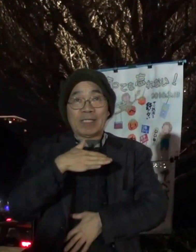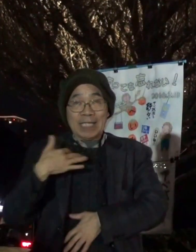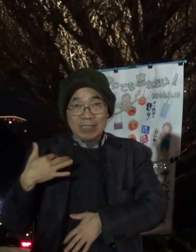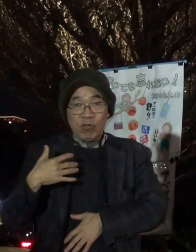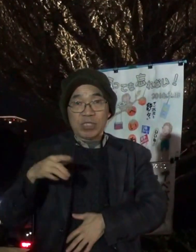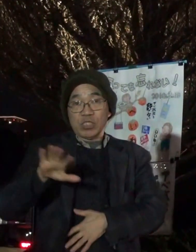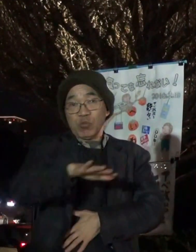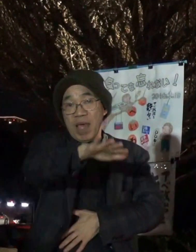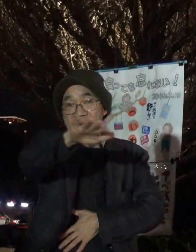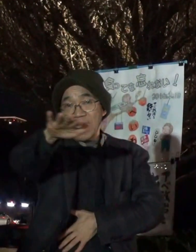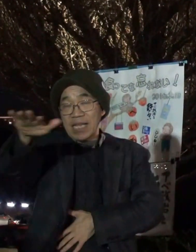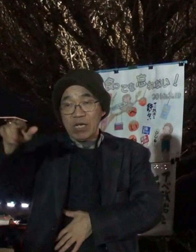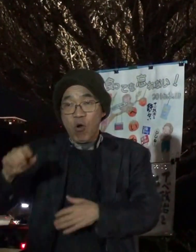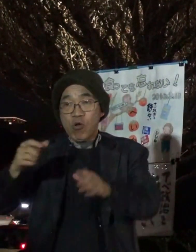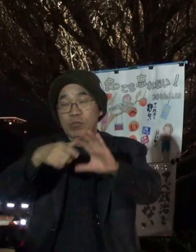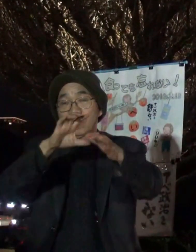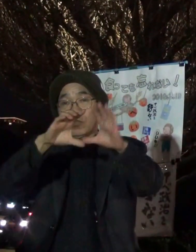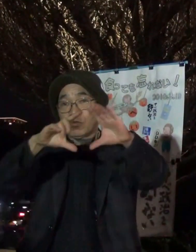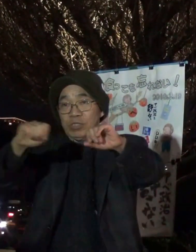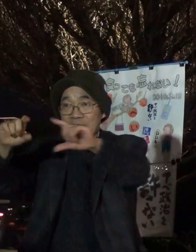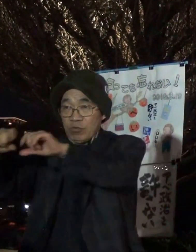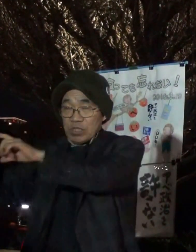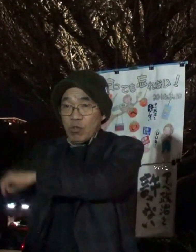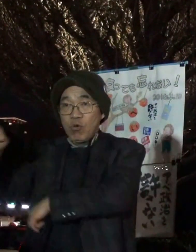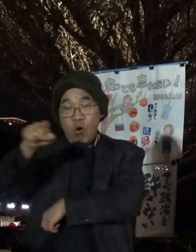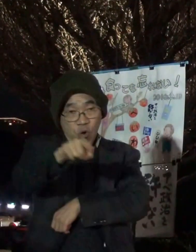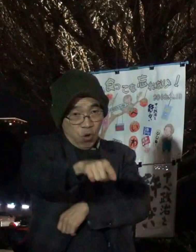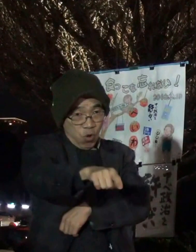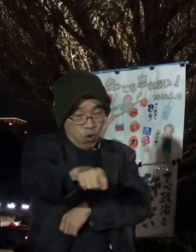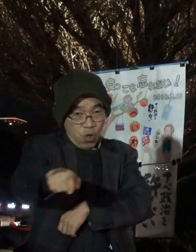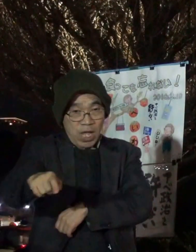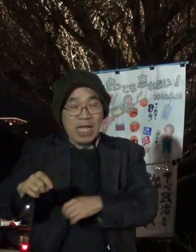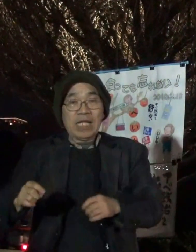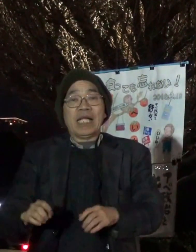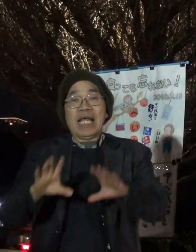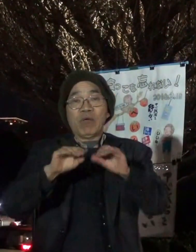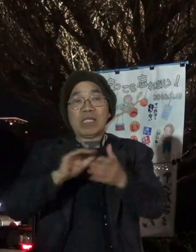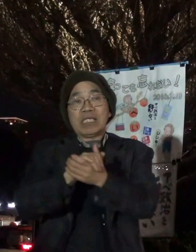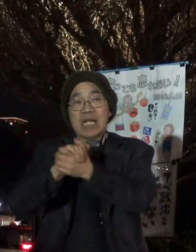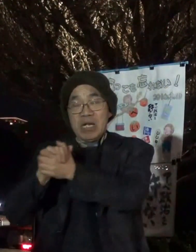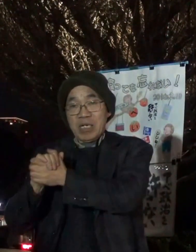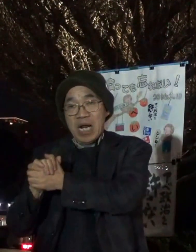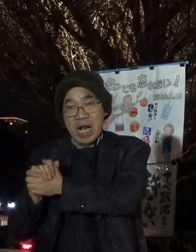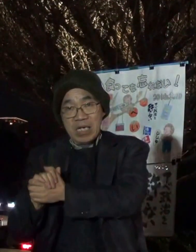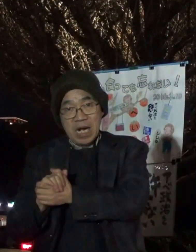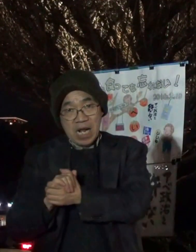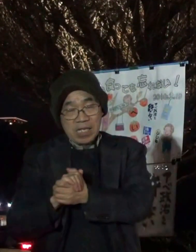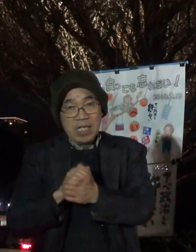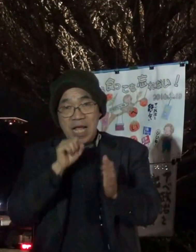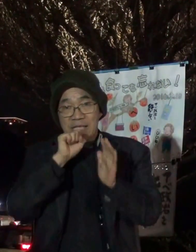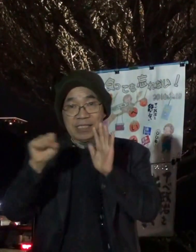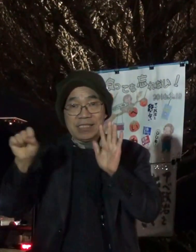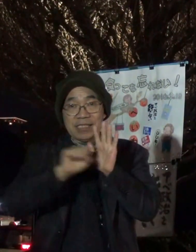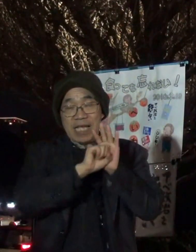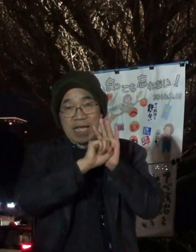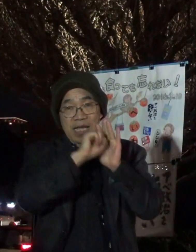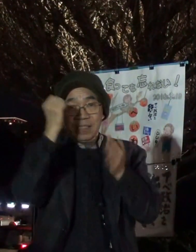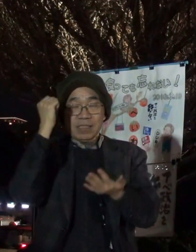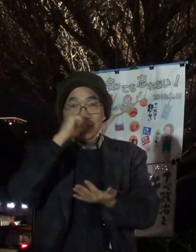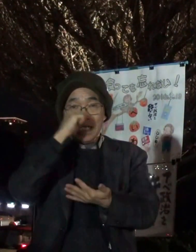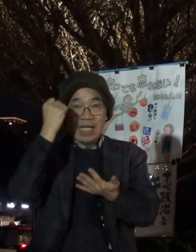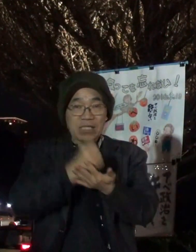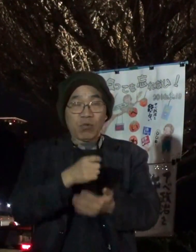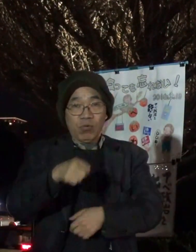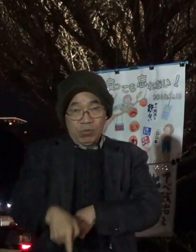との平和的な協力によって得られる実りと、この国土いっぱいに自由